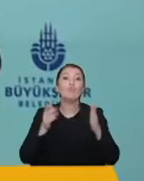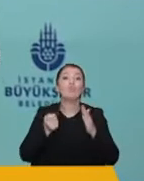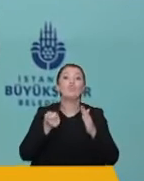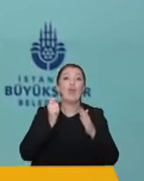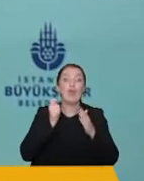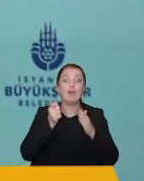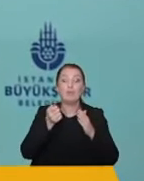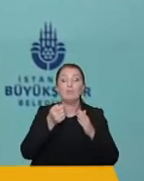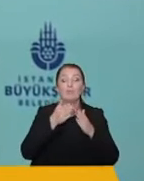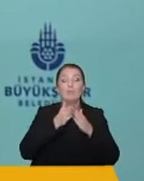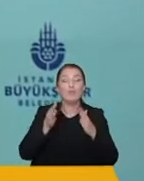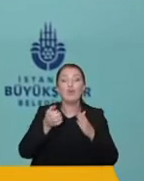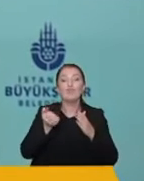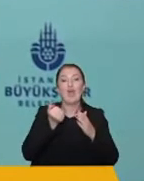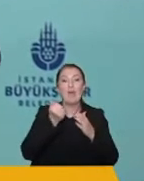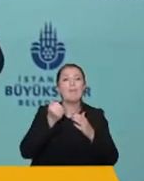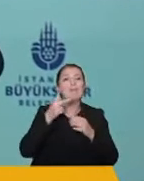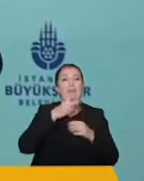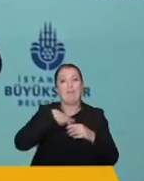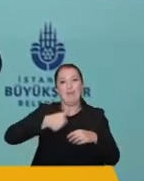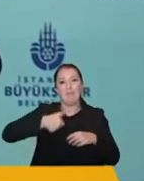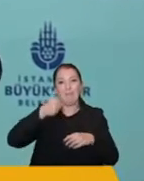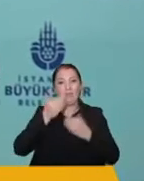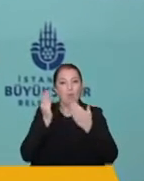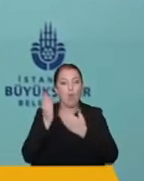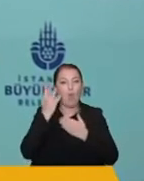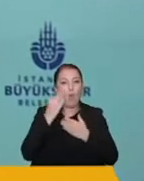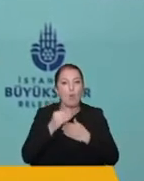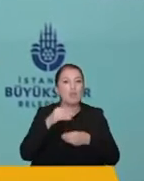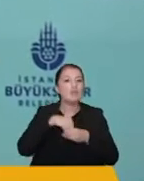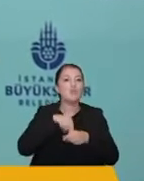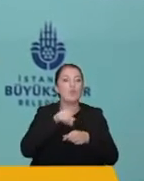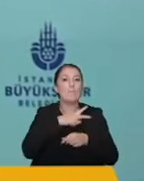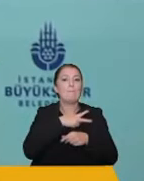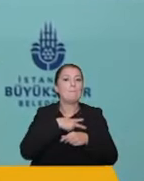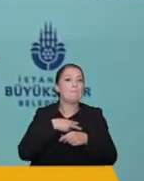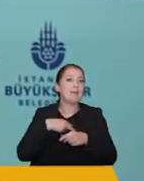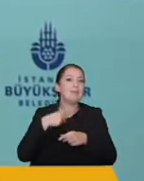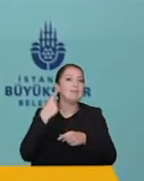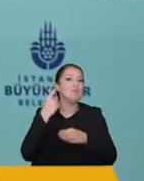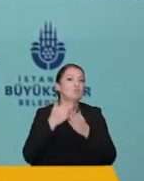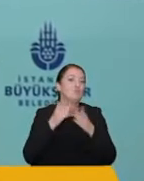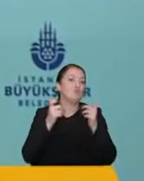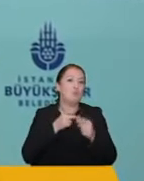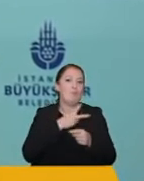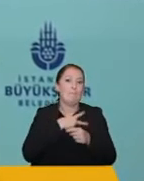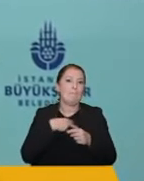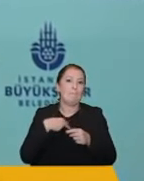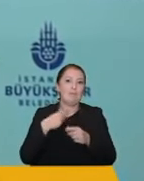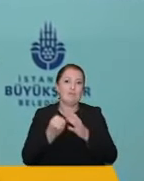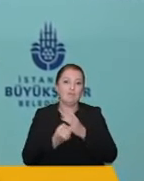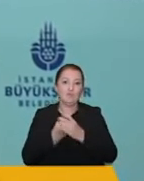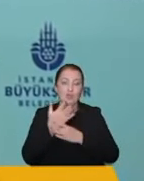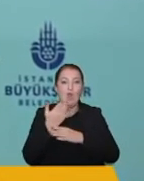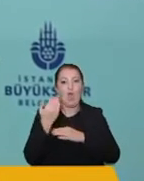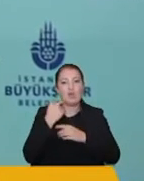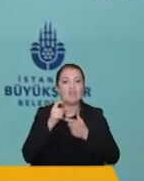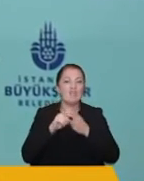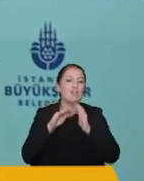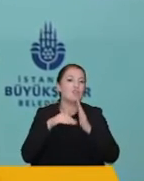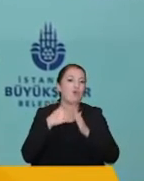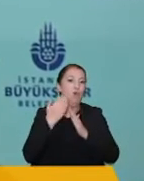Büyükçekmece Belediye Başkanı olarak ve içinizde bu belediyenin, Büyükşehir Belediyesi'nin kuruluşundan önce ve